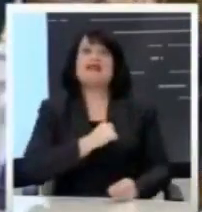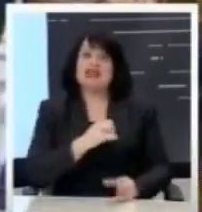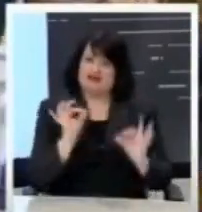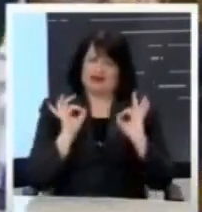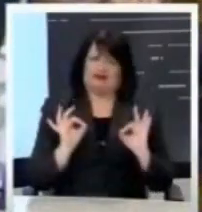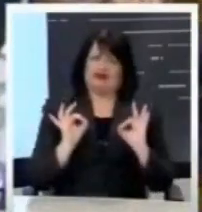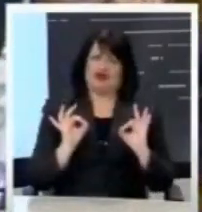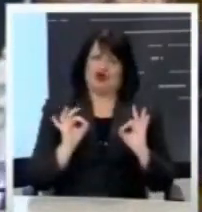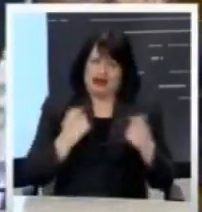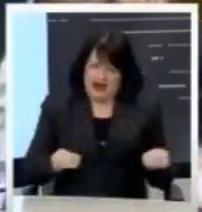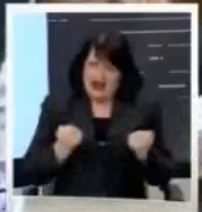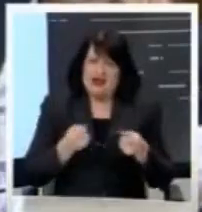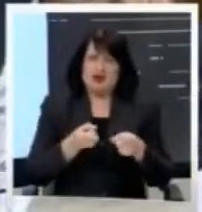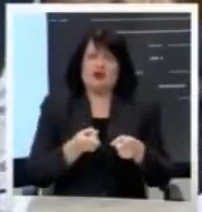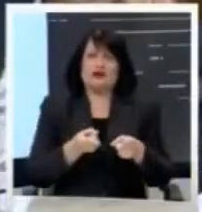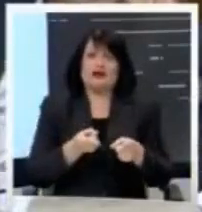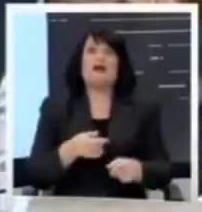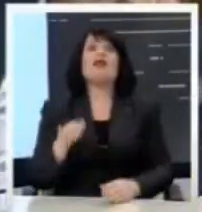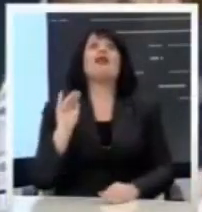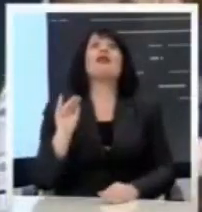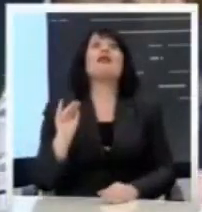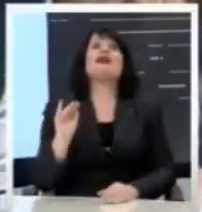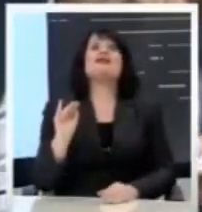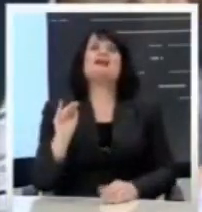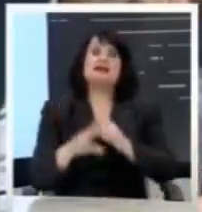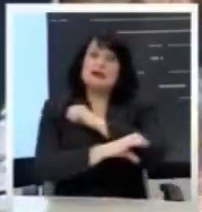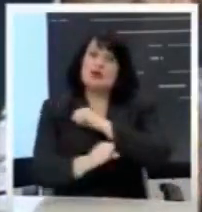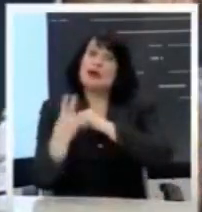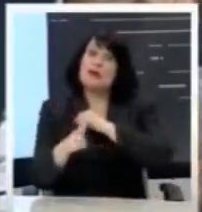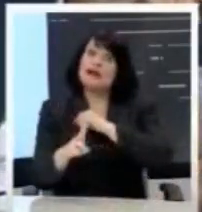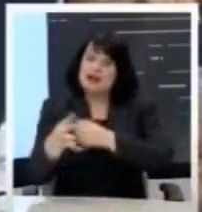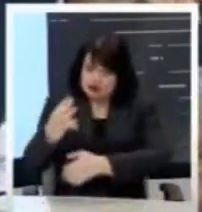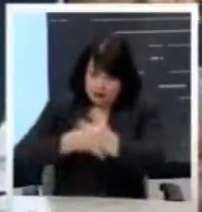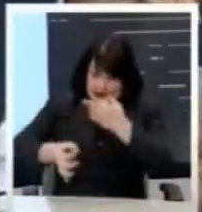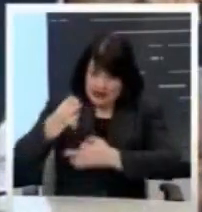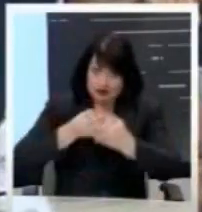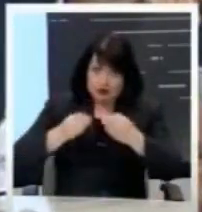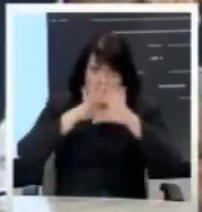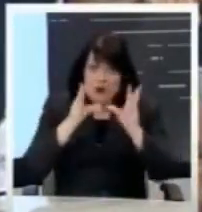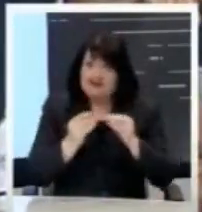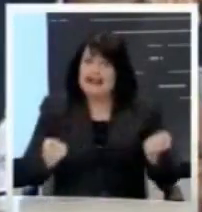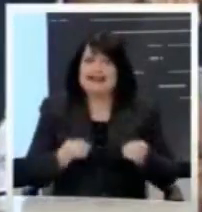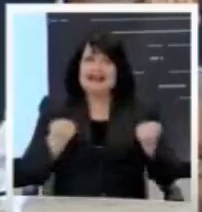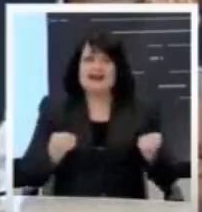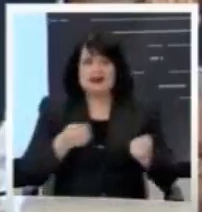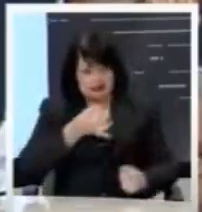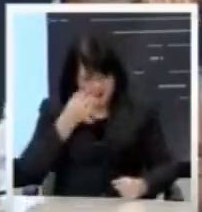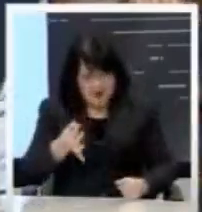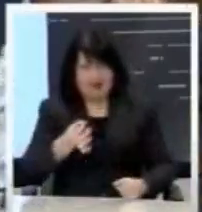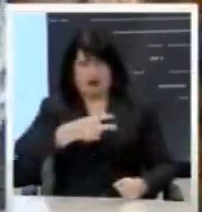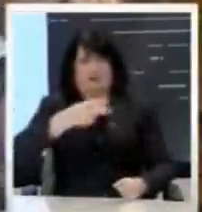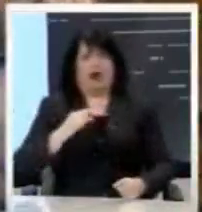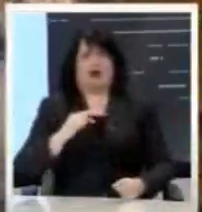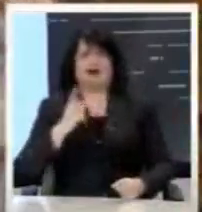φυσιολογικά να συμβαίνουνε? Δεν θα ζητήσετε από τον κύριο Αυγενάκη να σας εξηγήσει τι είναι όλα αυτά? Πείτε μας μια απάντηση